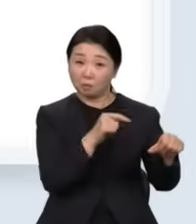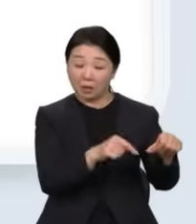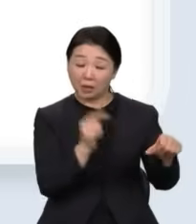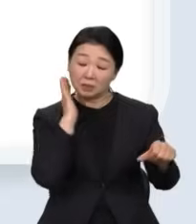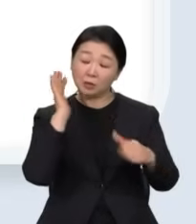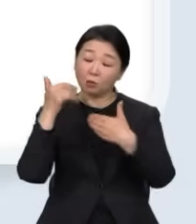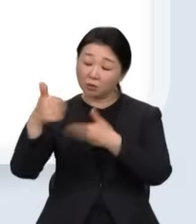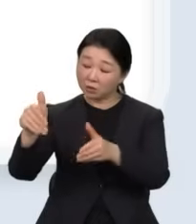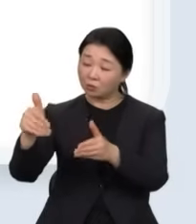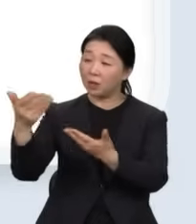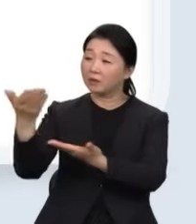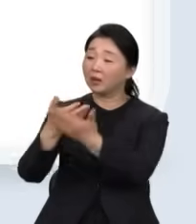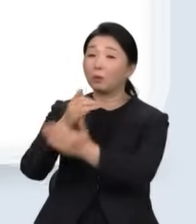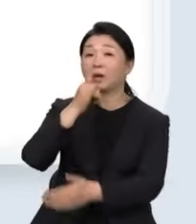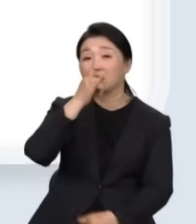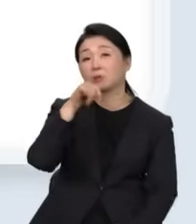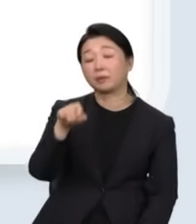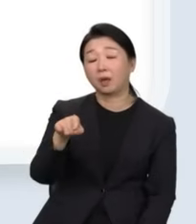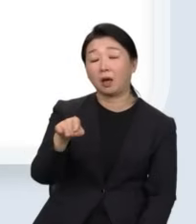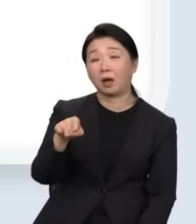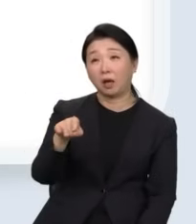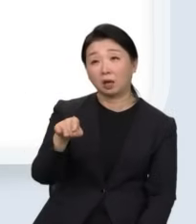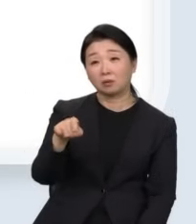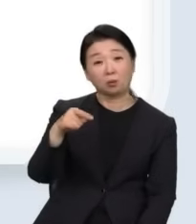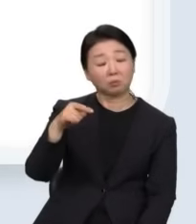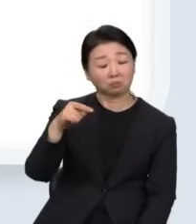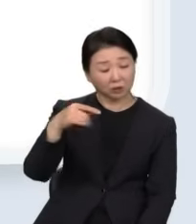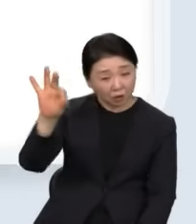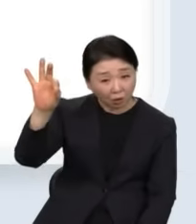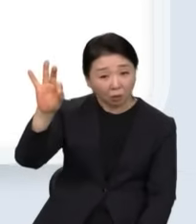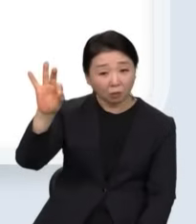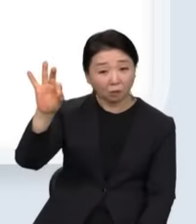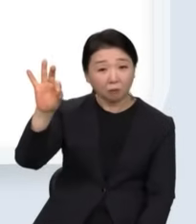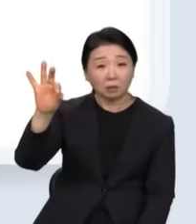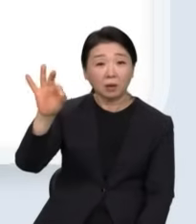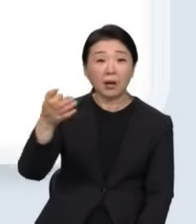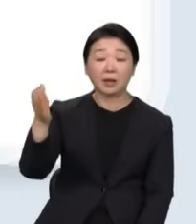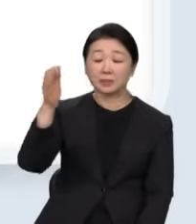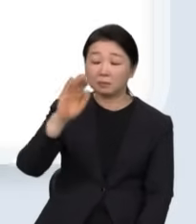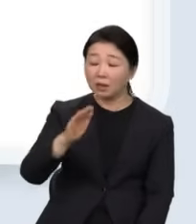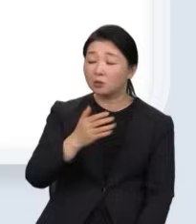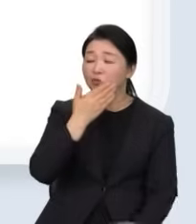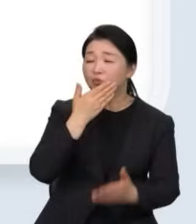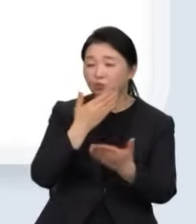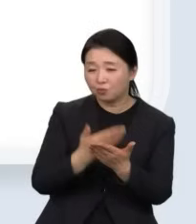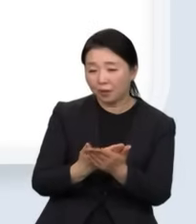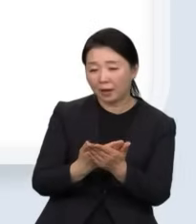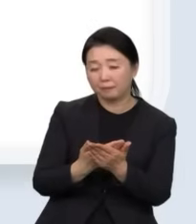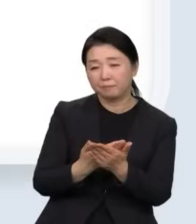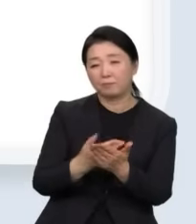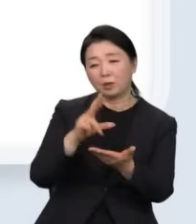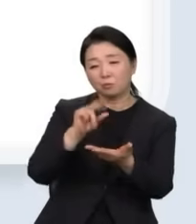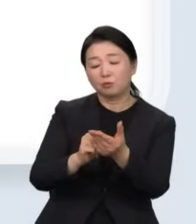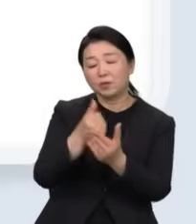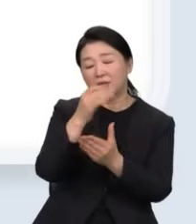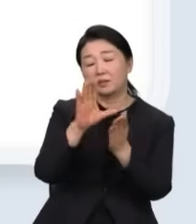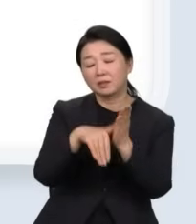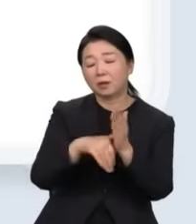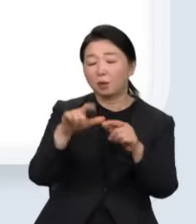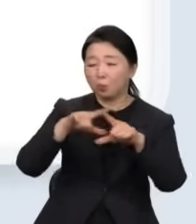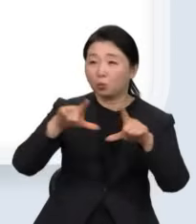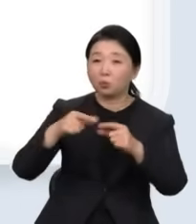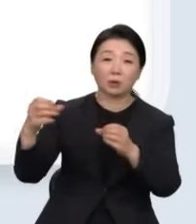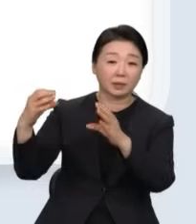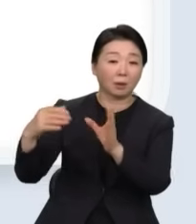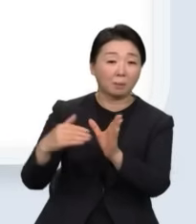측과 접촉이 있었다, 그 사실 자체를 부인하지는 않습니다. 네. 다만 현안이 있을 때 하는 통상적인 업무였다 이렇게 설명을 했거든요.